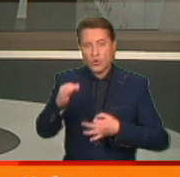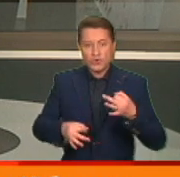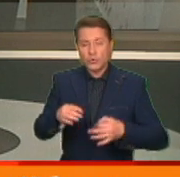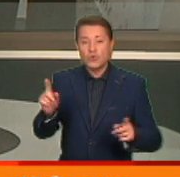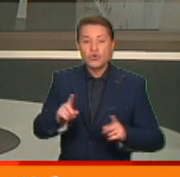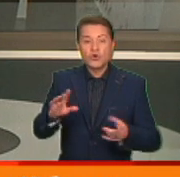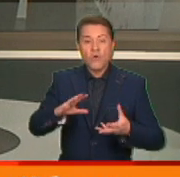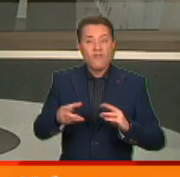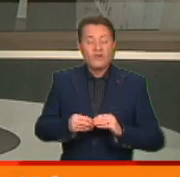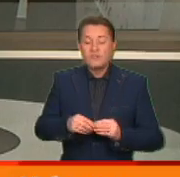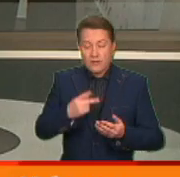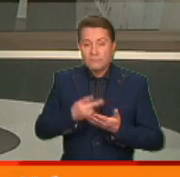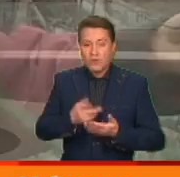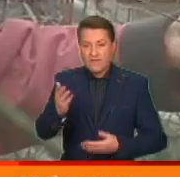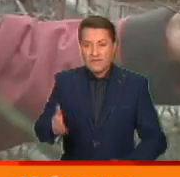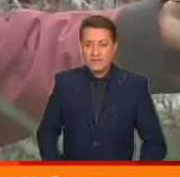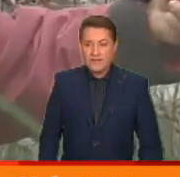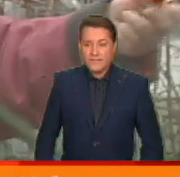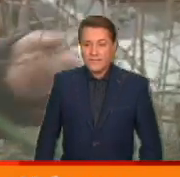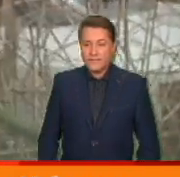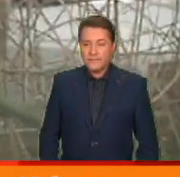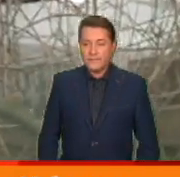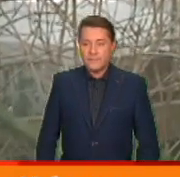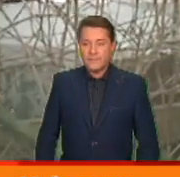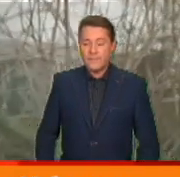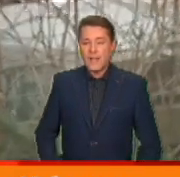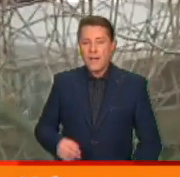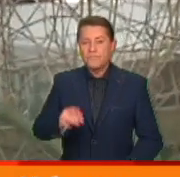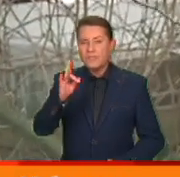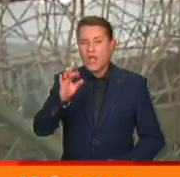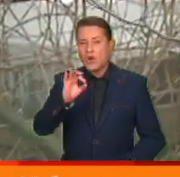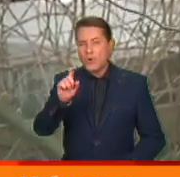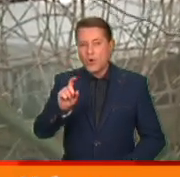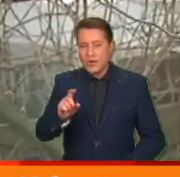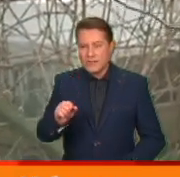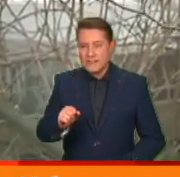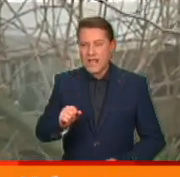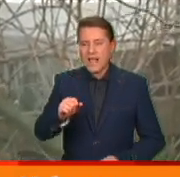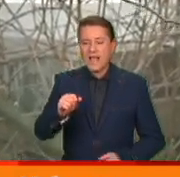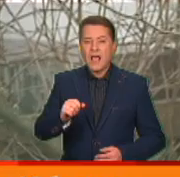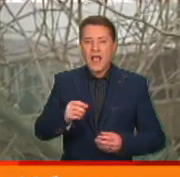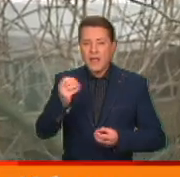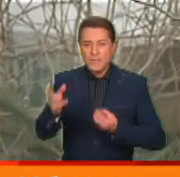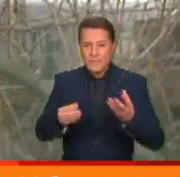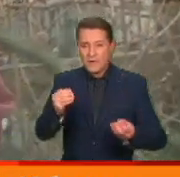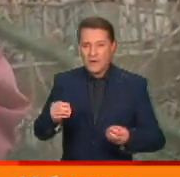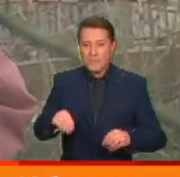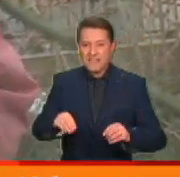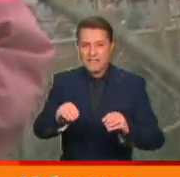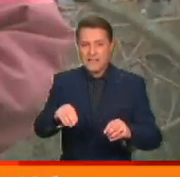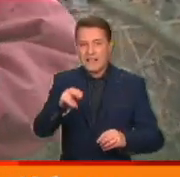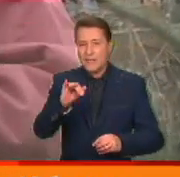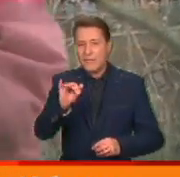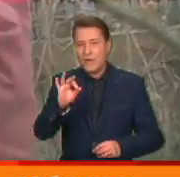Що з того вийшло – в сюжеті. Бачите, роза така дрібненька. Ці великі рози. А це